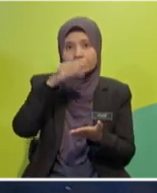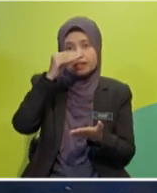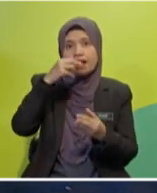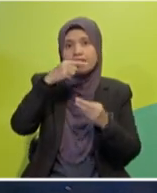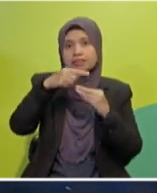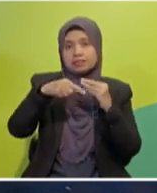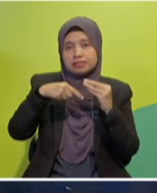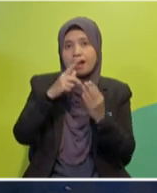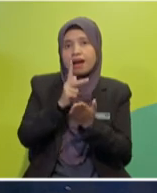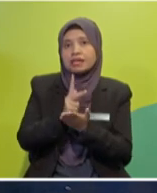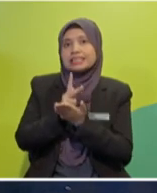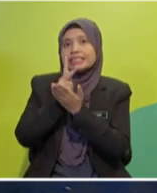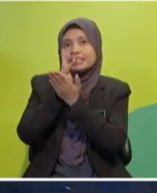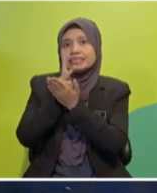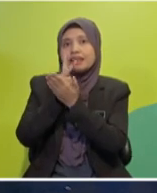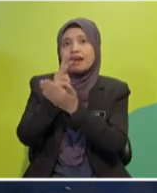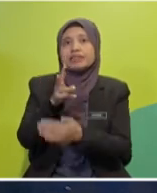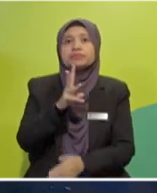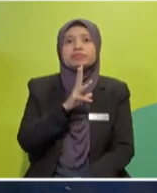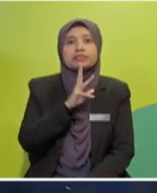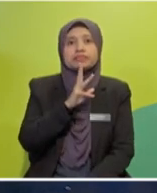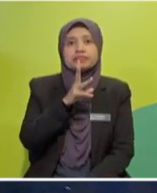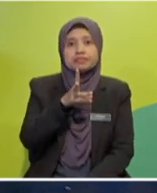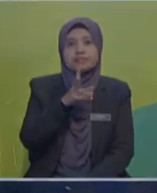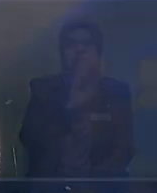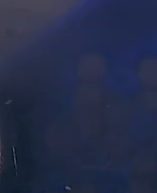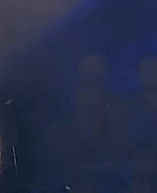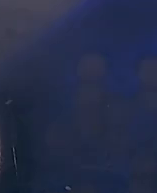dengan kenderaan air.